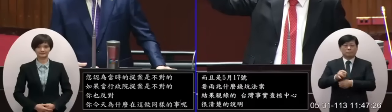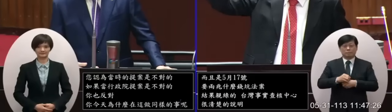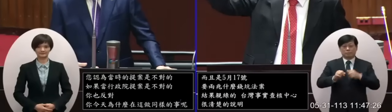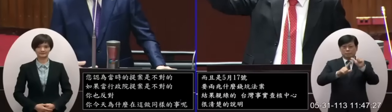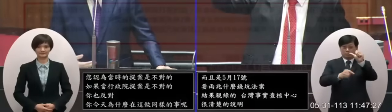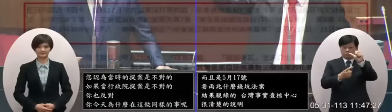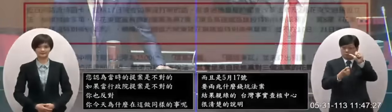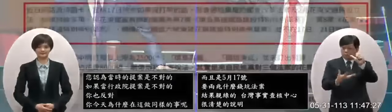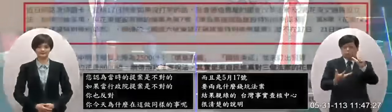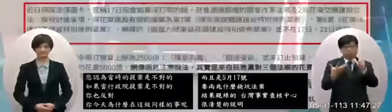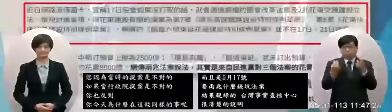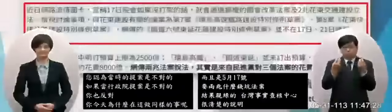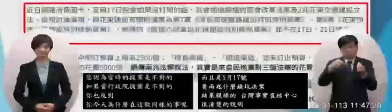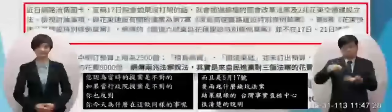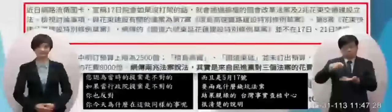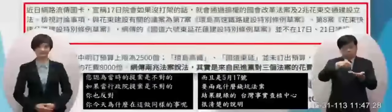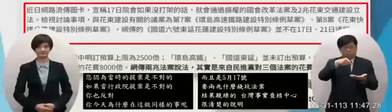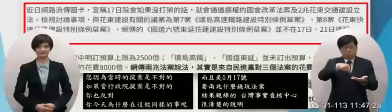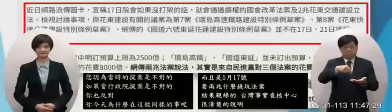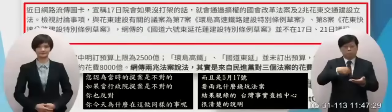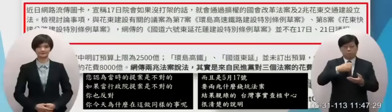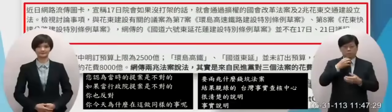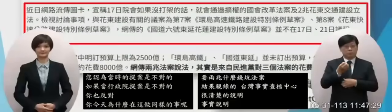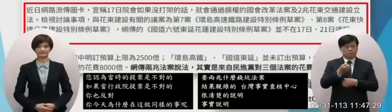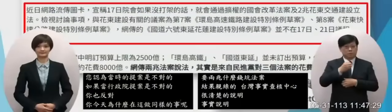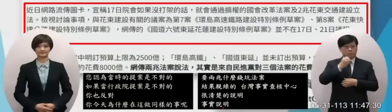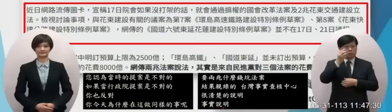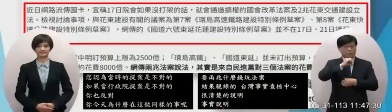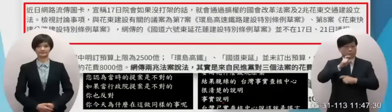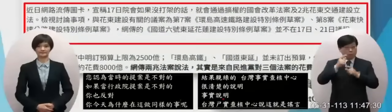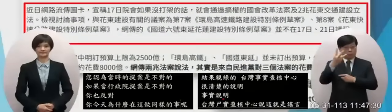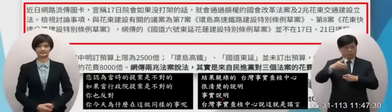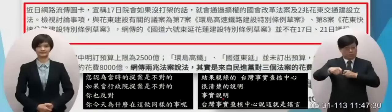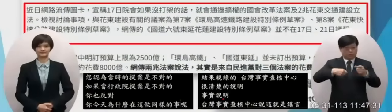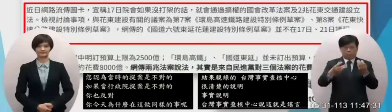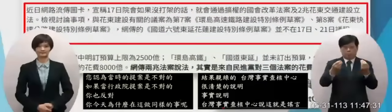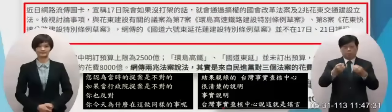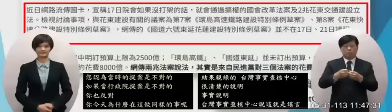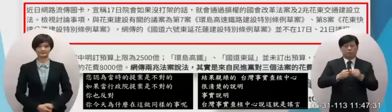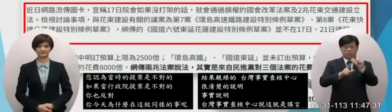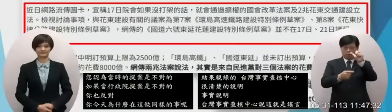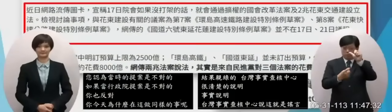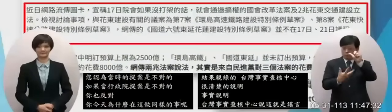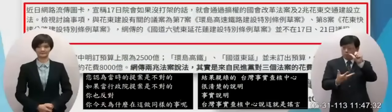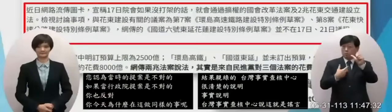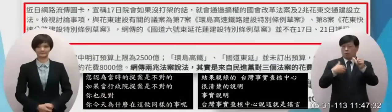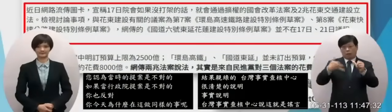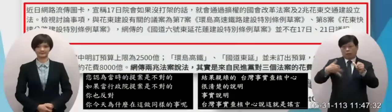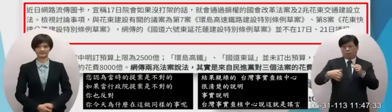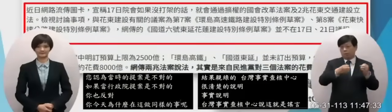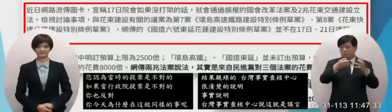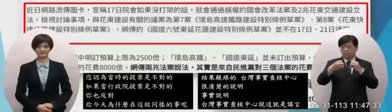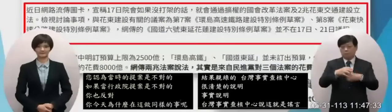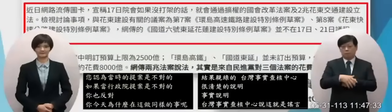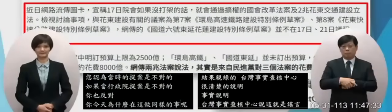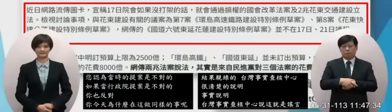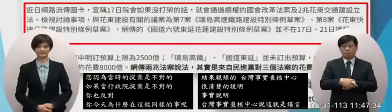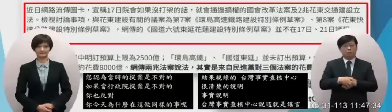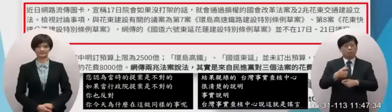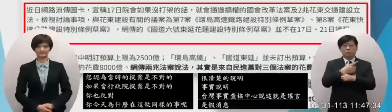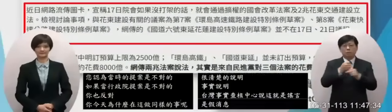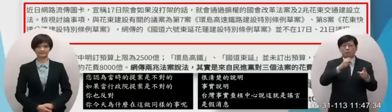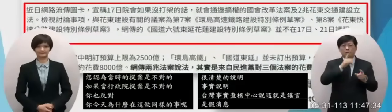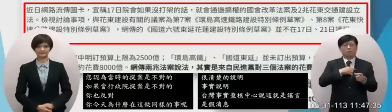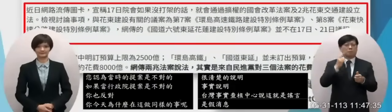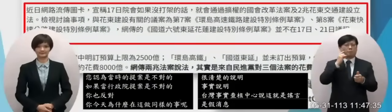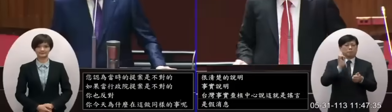5月17号并没有花东三案，5月17号说没有经过讨论，通通是